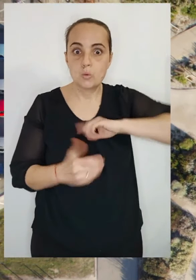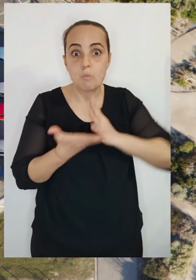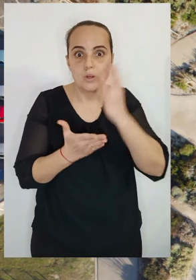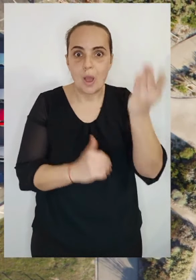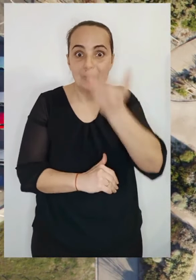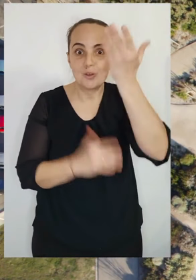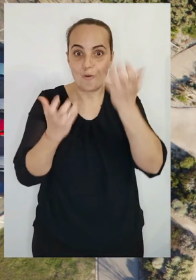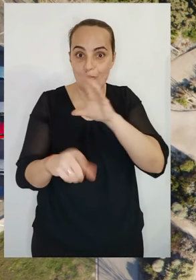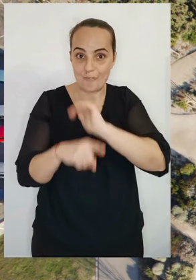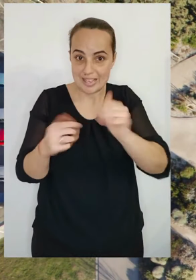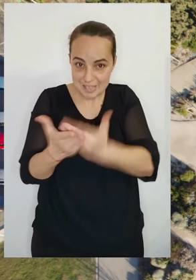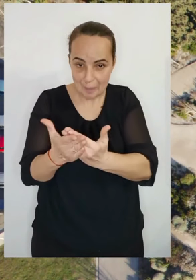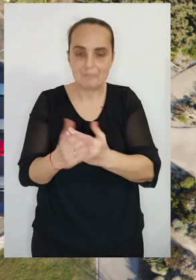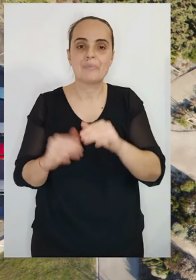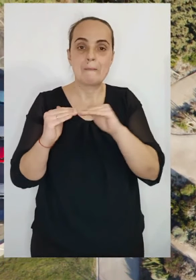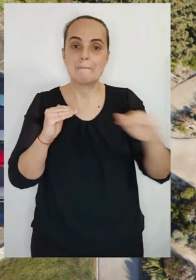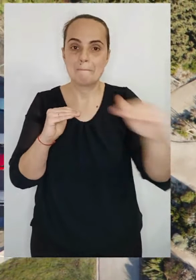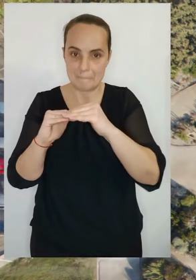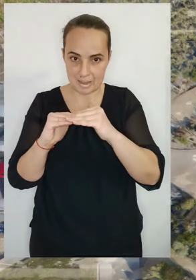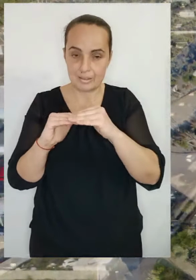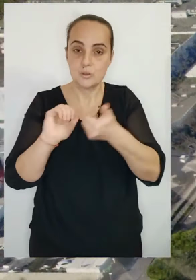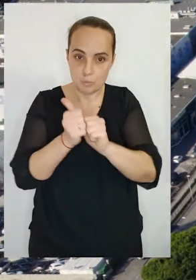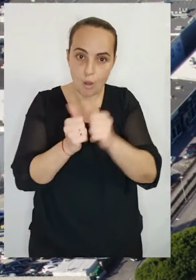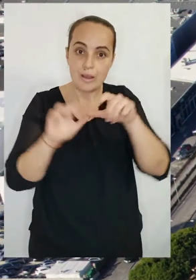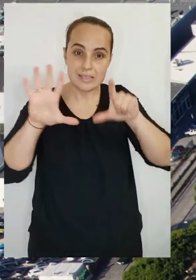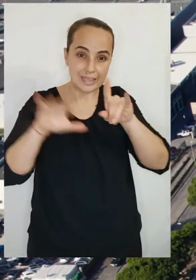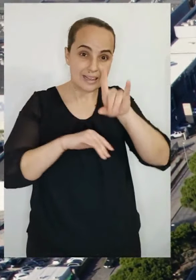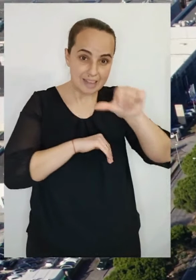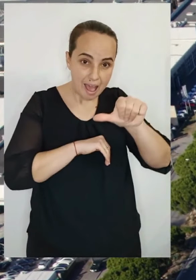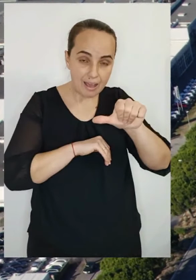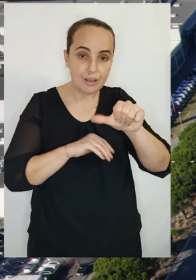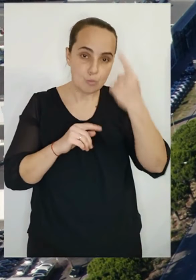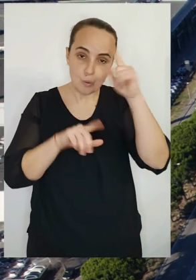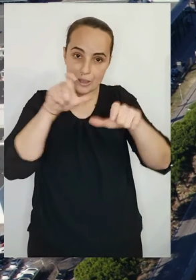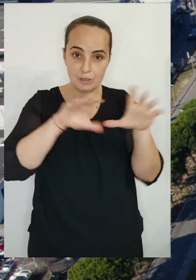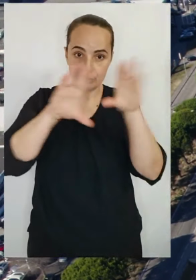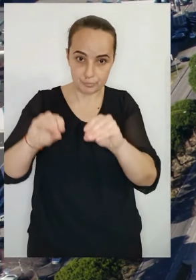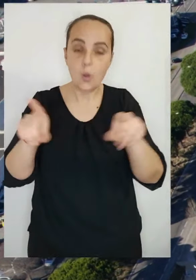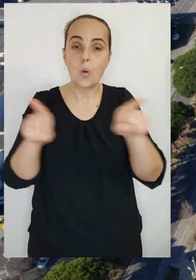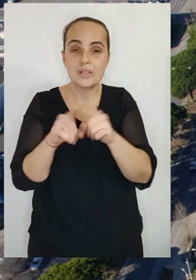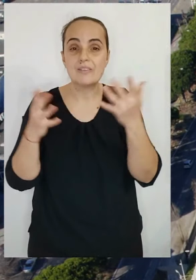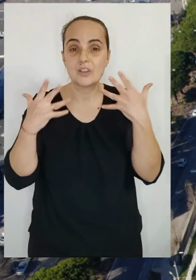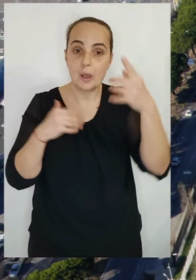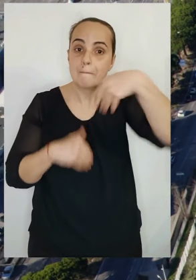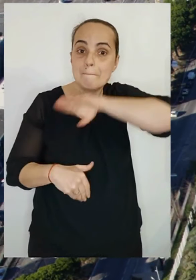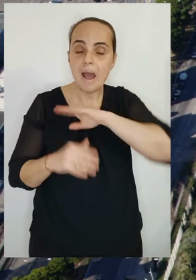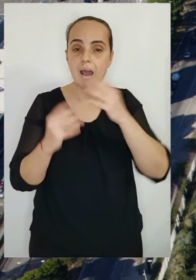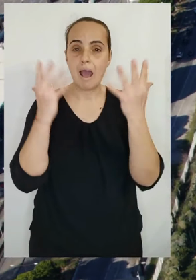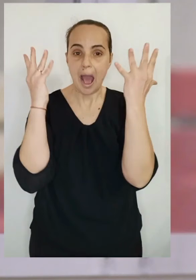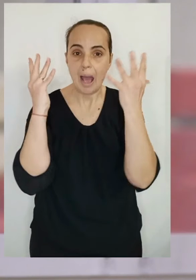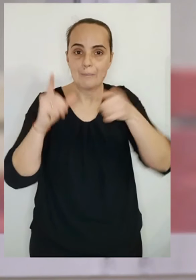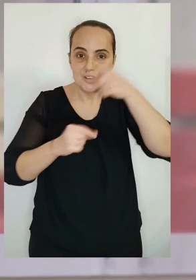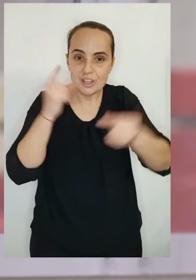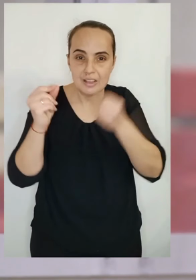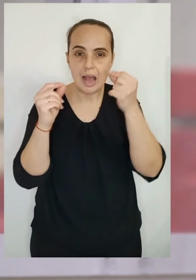et aujourd'hui, la plaine des sports, c'est 7 hectares qui ont été rendus aux Avignonnais. C'est aussi un îlot de fraîcheur parce qu'on a beaucoup végétalisé, arboré